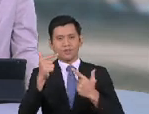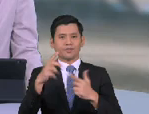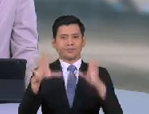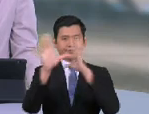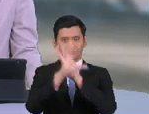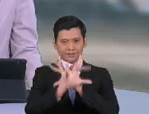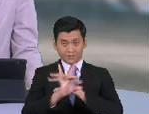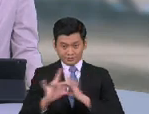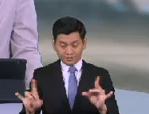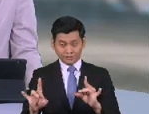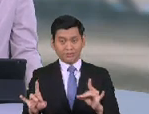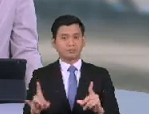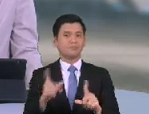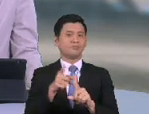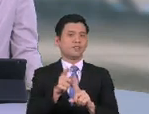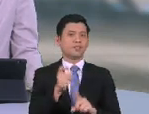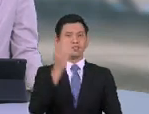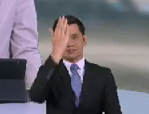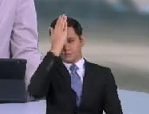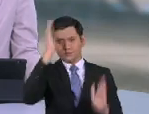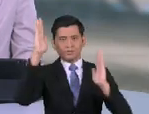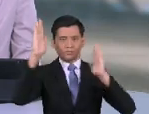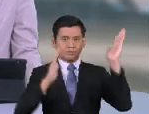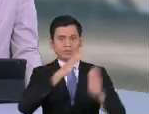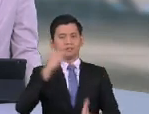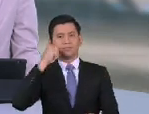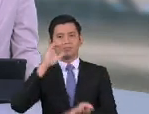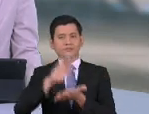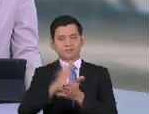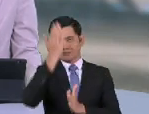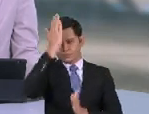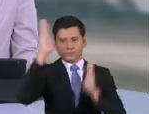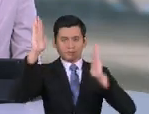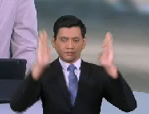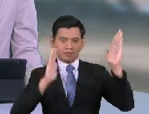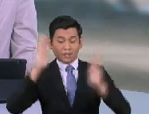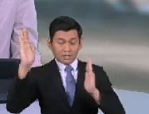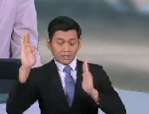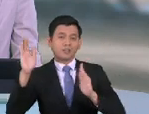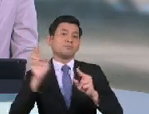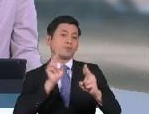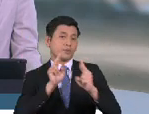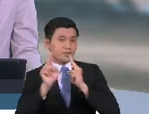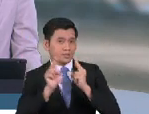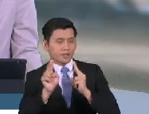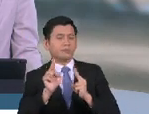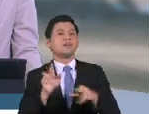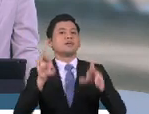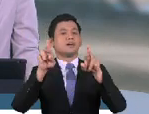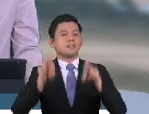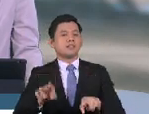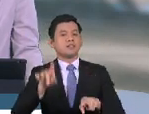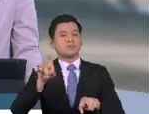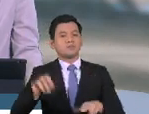di-Pertuan Agong Al-Sultan Abdullah Ri Ayatuddin Al-Mustafa Billah Shah menitahkan rakyat supaya menjalani kehidupan secara harmoni dan kekal